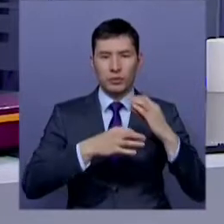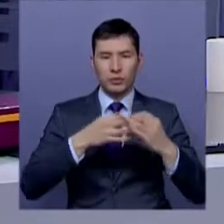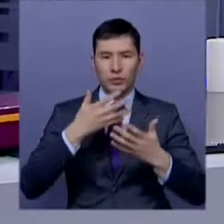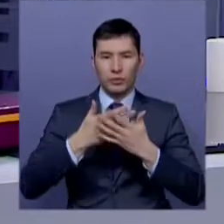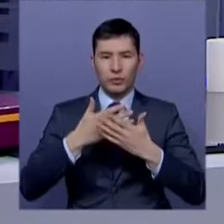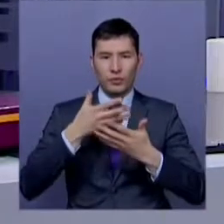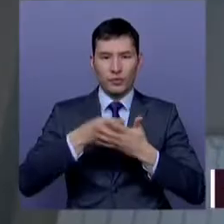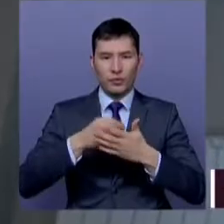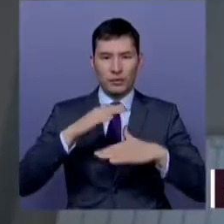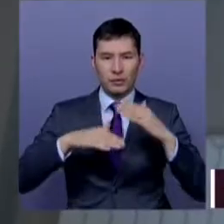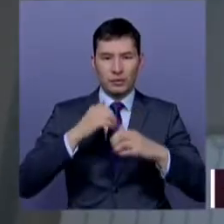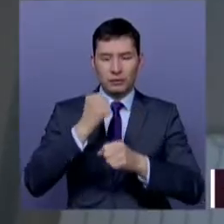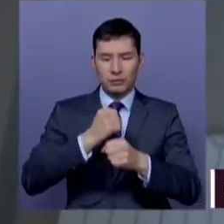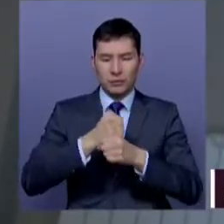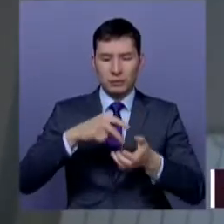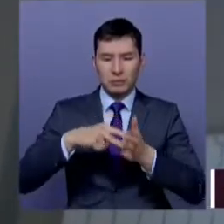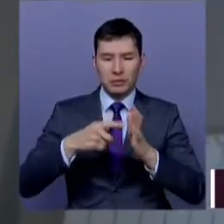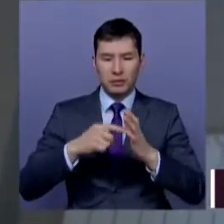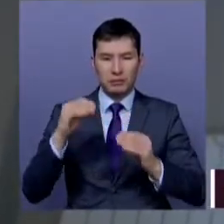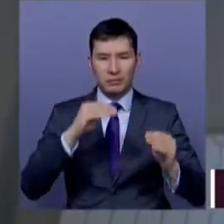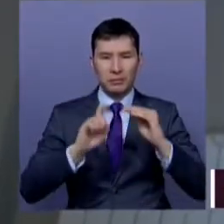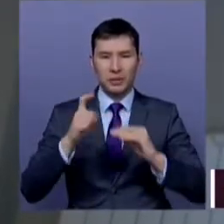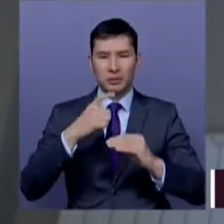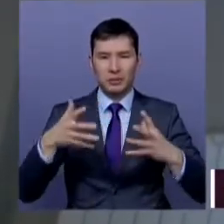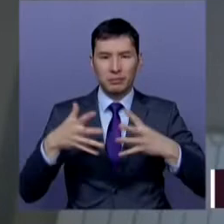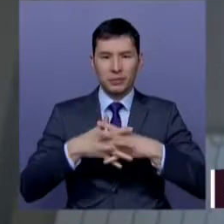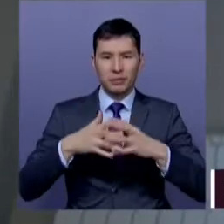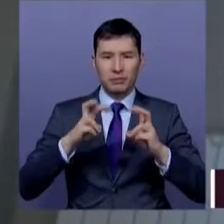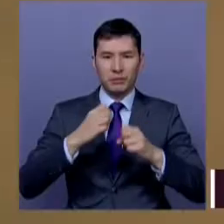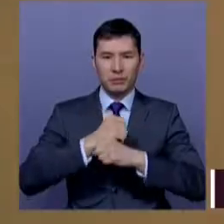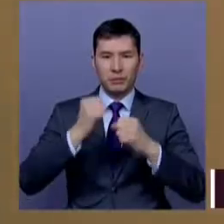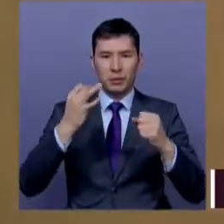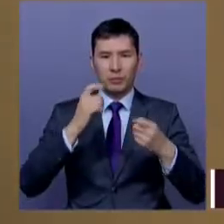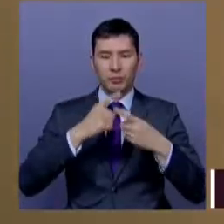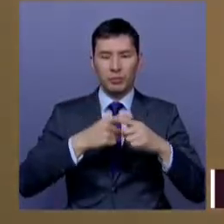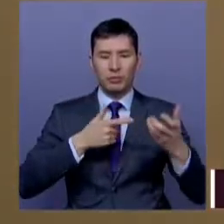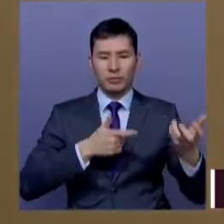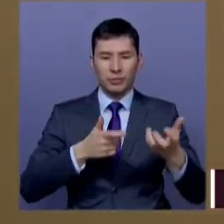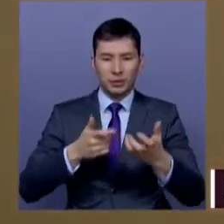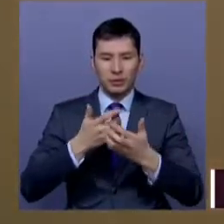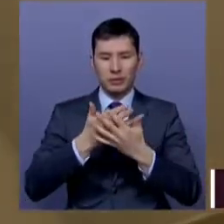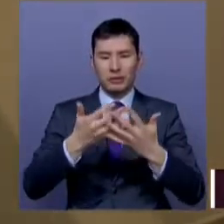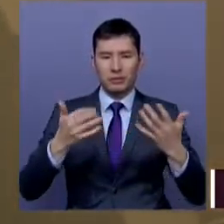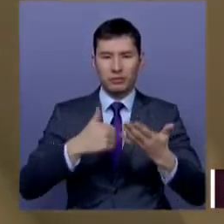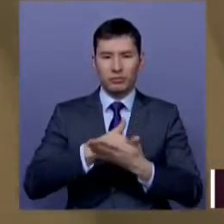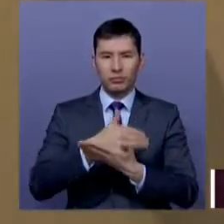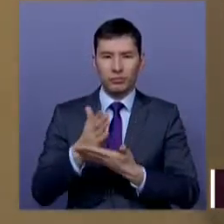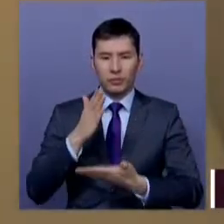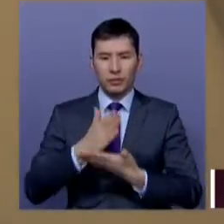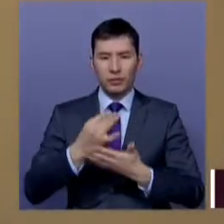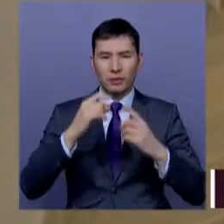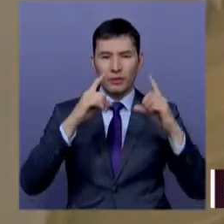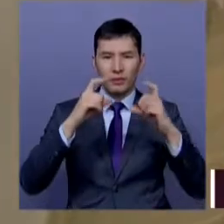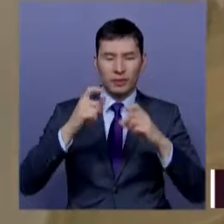жарылғыш заттар, оны дайындауға қажетті құрамдас бөліктер, сондай-ақ су қару мен шабуылдау нысандарының фото және бейне түсірілімдері